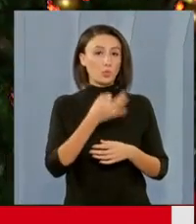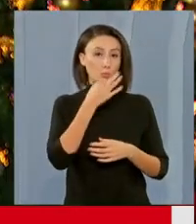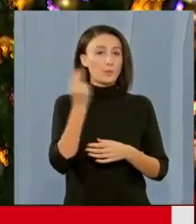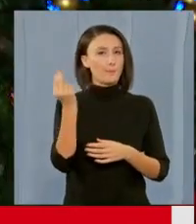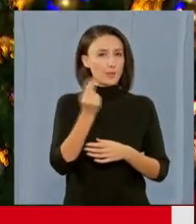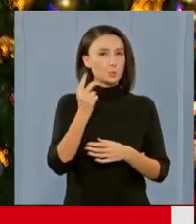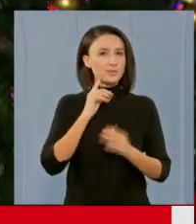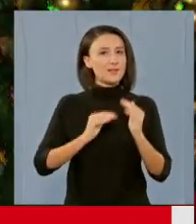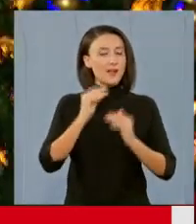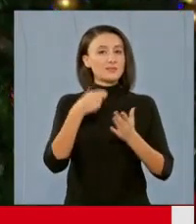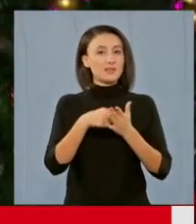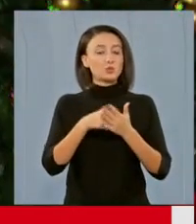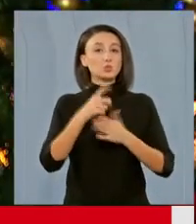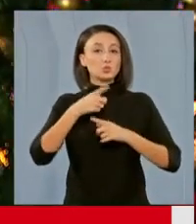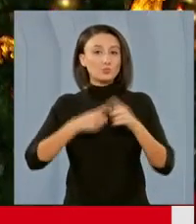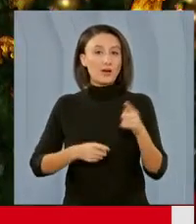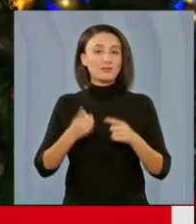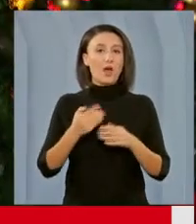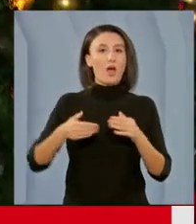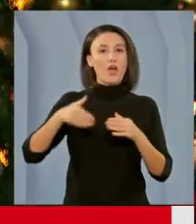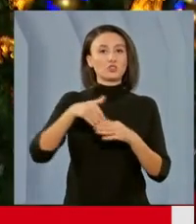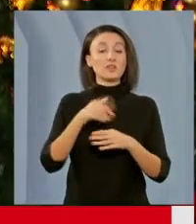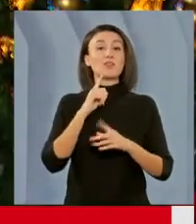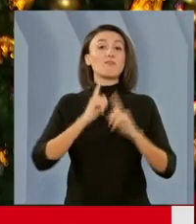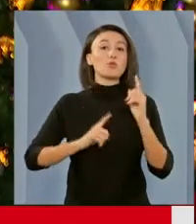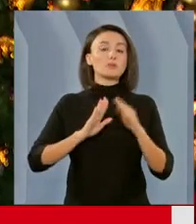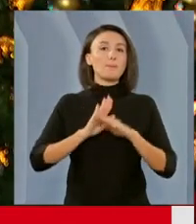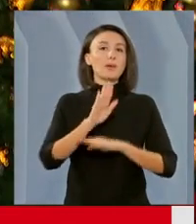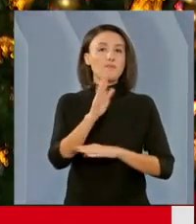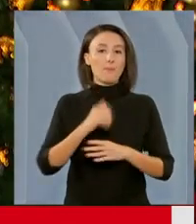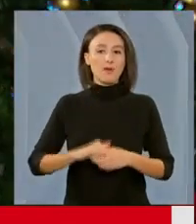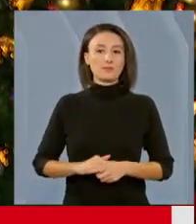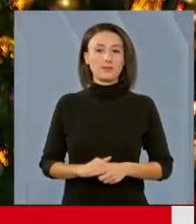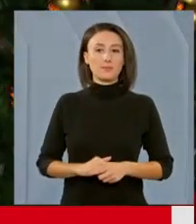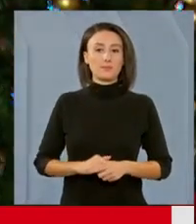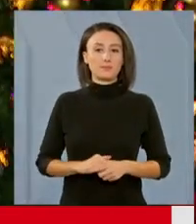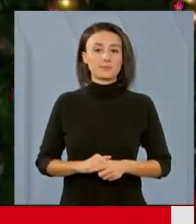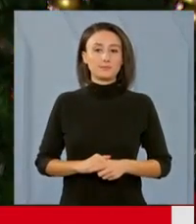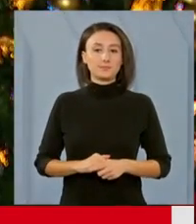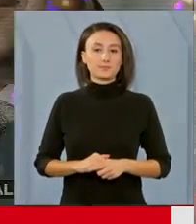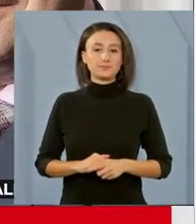plănuiesc să crească salariile pentru jumătate dintre angajați în funcție de performanțele individuale.